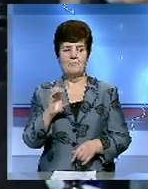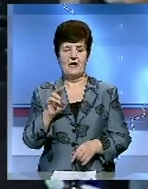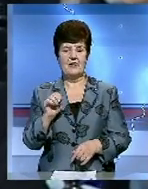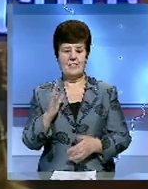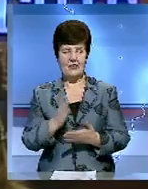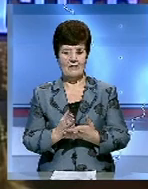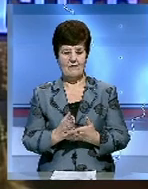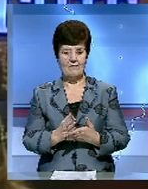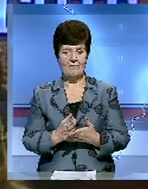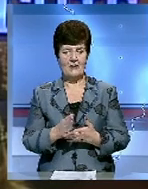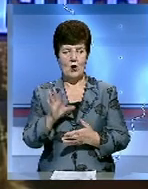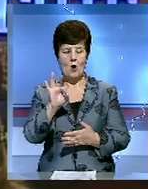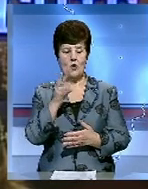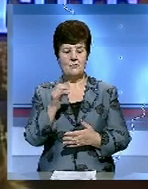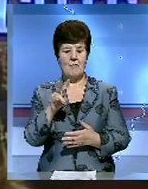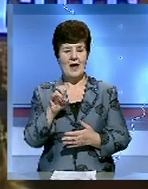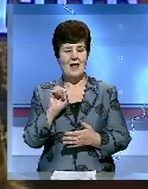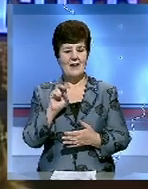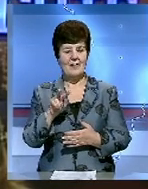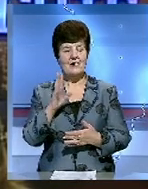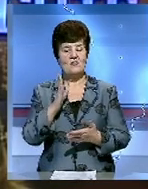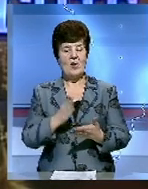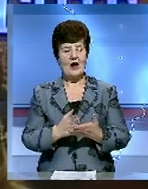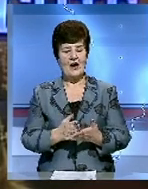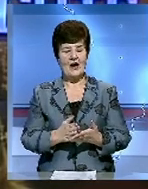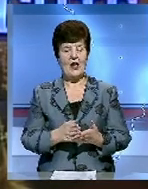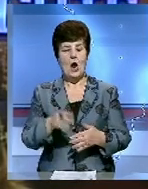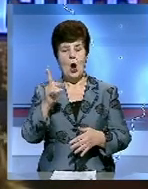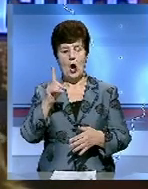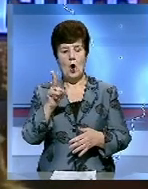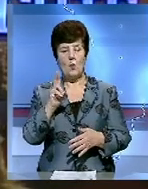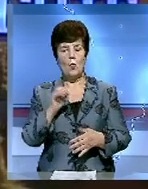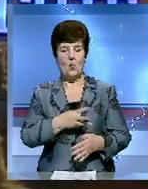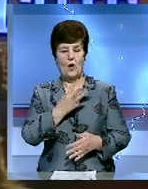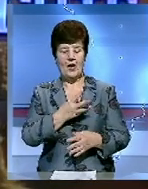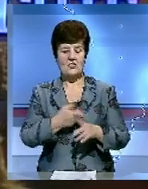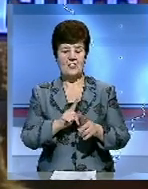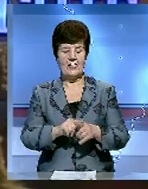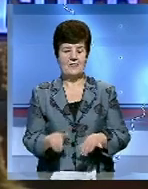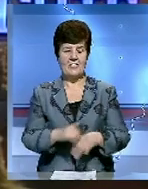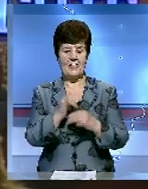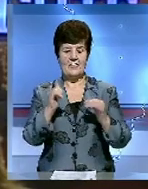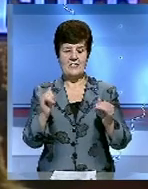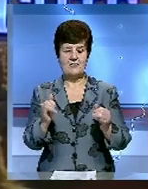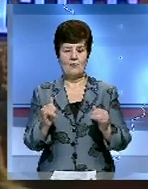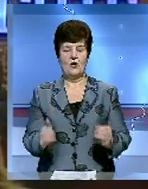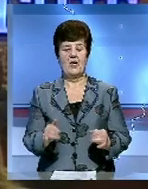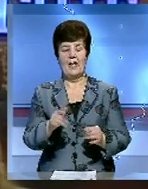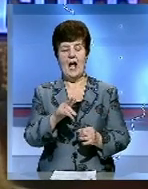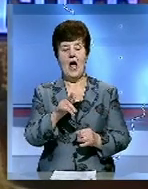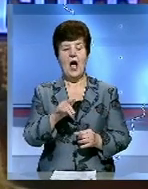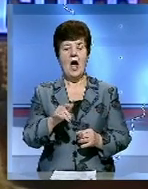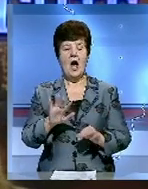platformă online și are curaj atunci când este vorba de dezvăluirea cazurilor de încălcare în domeniul